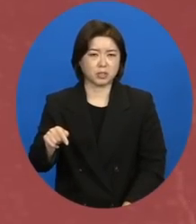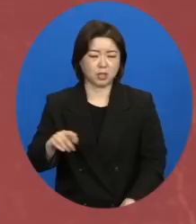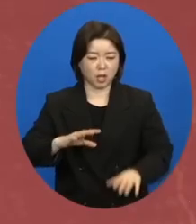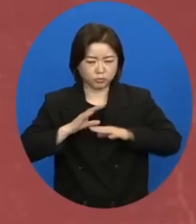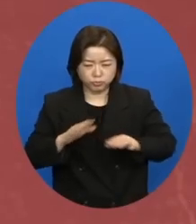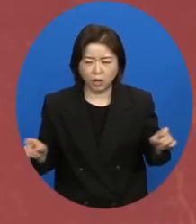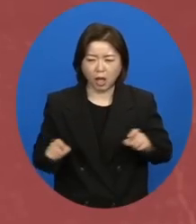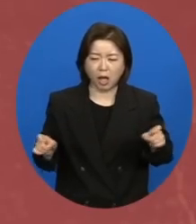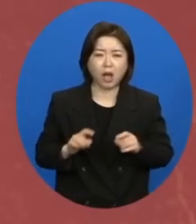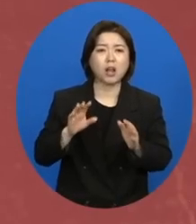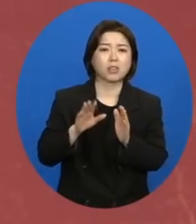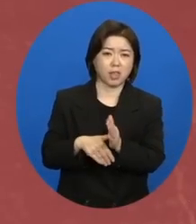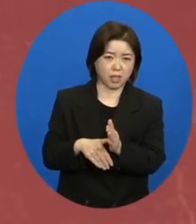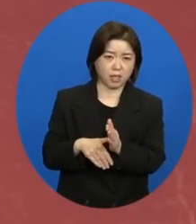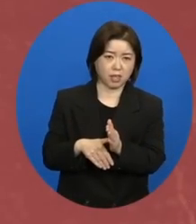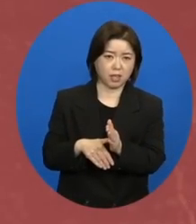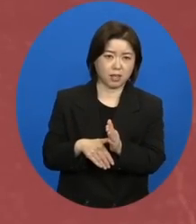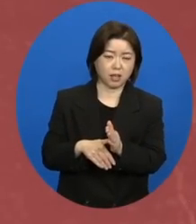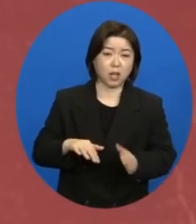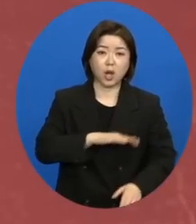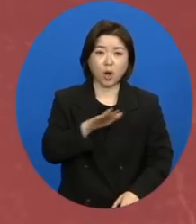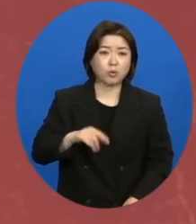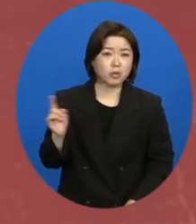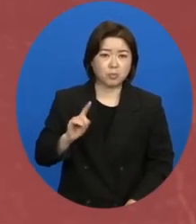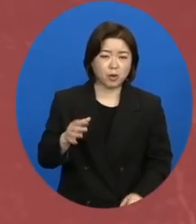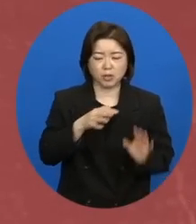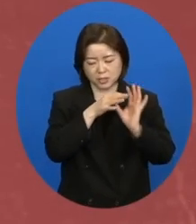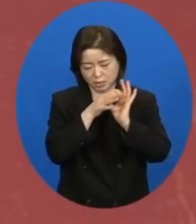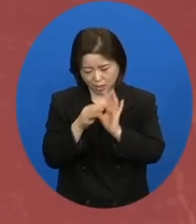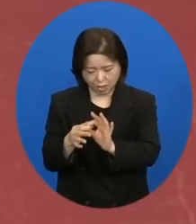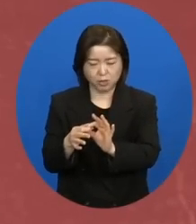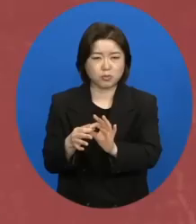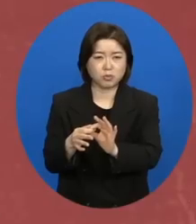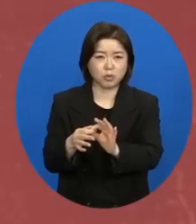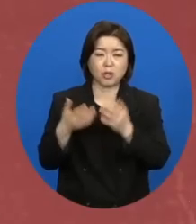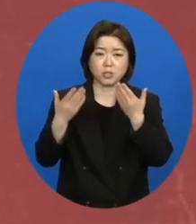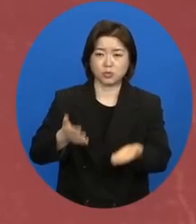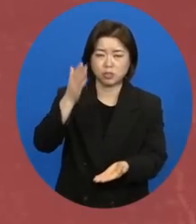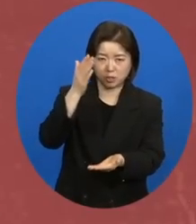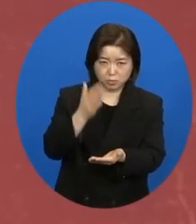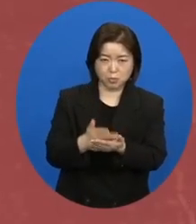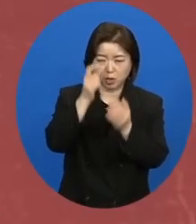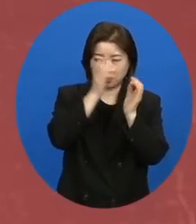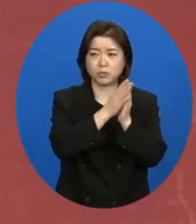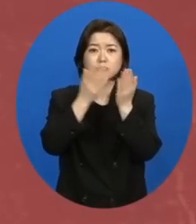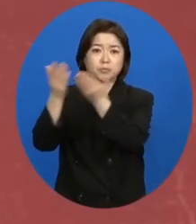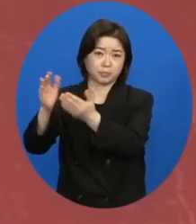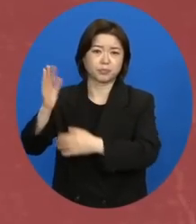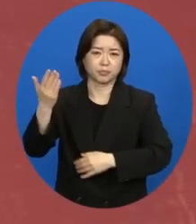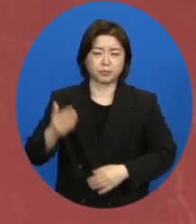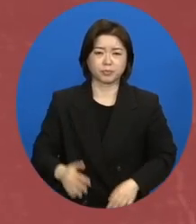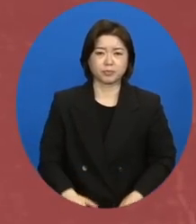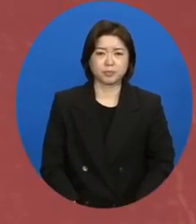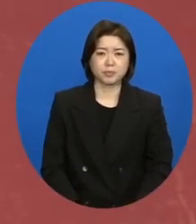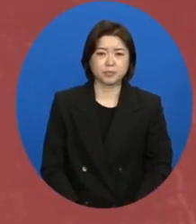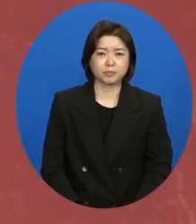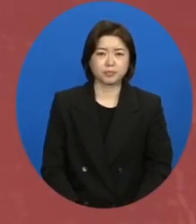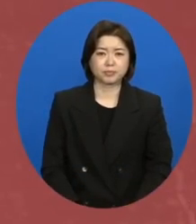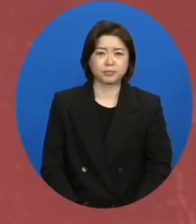두려워서 떨 때 우리는 계속 쉬지 말고 기도하자는 거야.